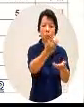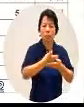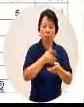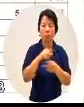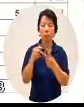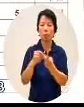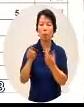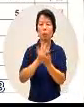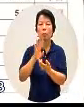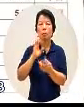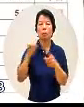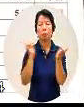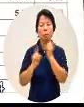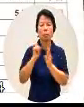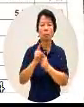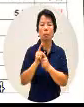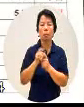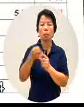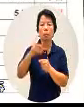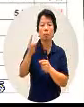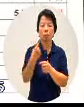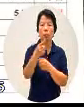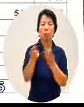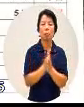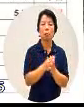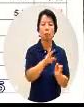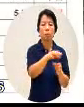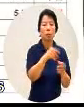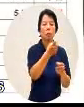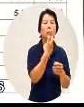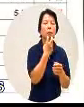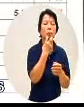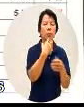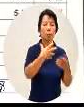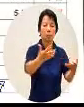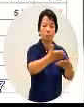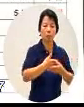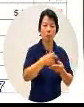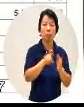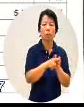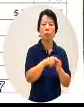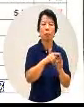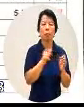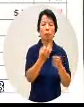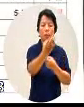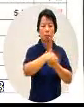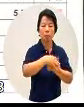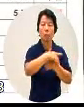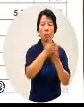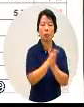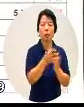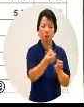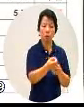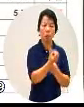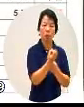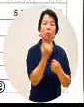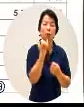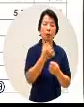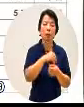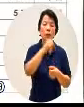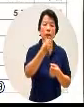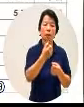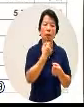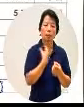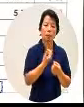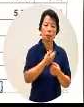一個是叫做自有裁員中央給的錢呢就是我們跟中央爭取他可能就像你講的可以多給也可以少給多